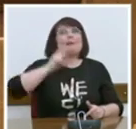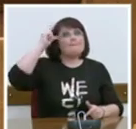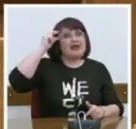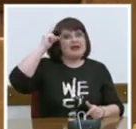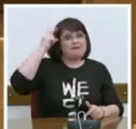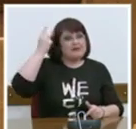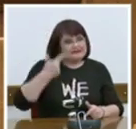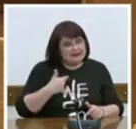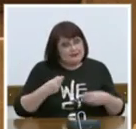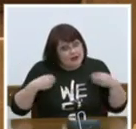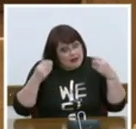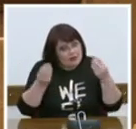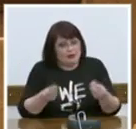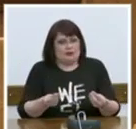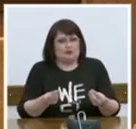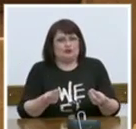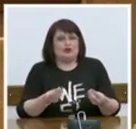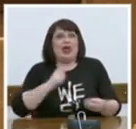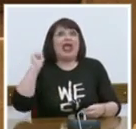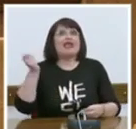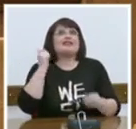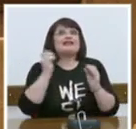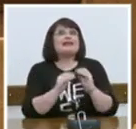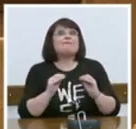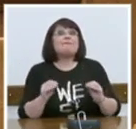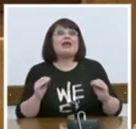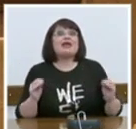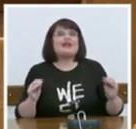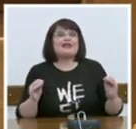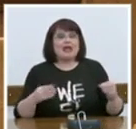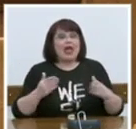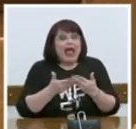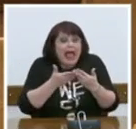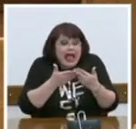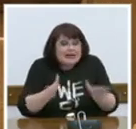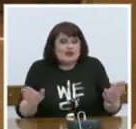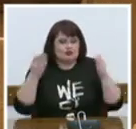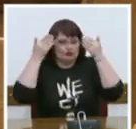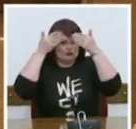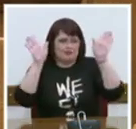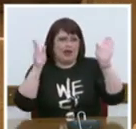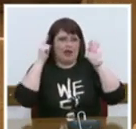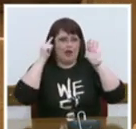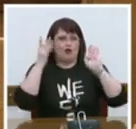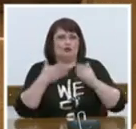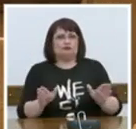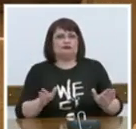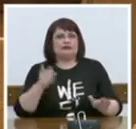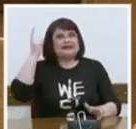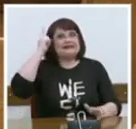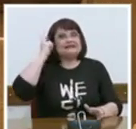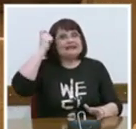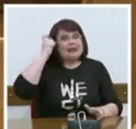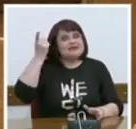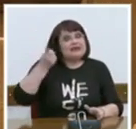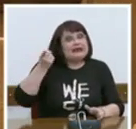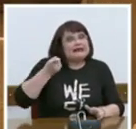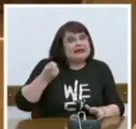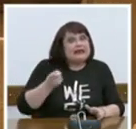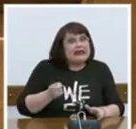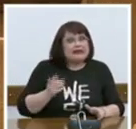προσφέρουν εθνική παιδεία με ανοιχτούς ορίζοντες. Θα διδάσκουν την ελληνική σκέψη, η οποία είναι η μόνη